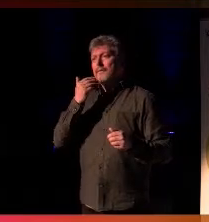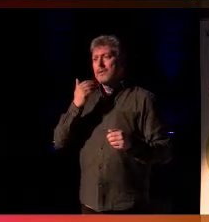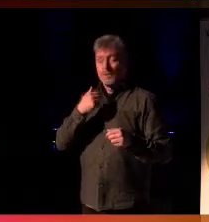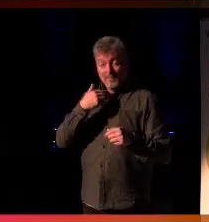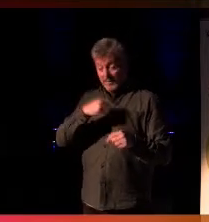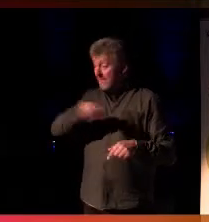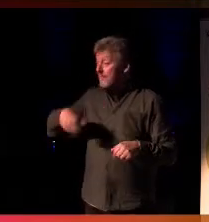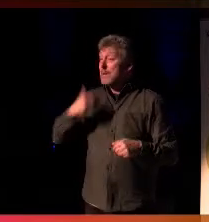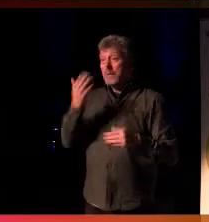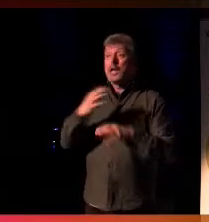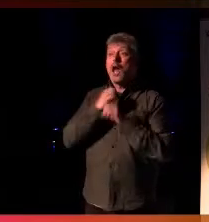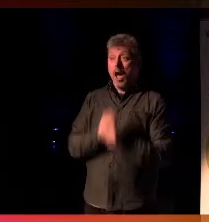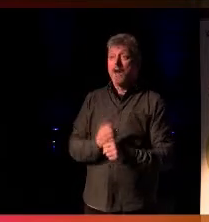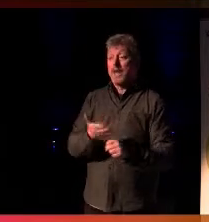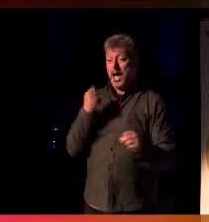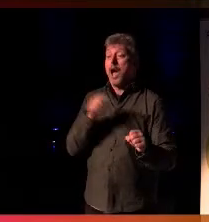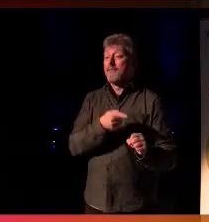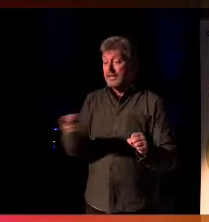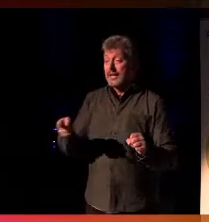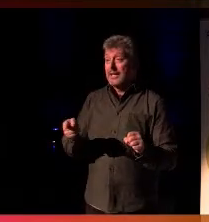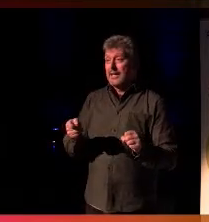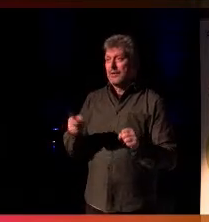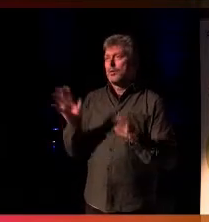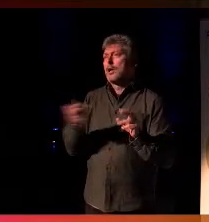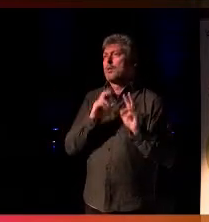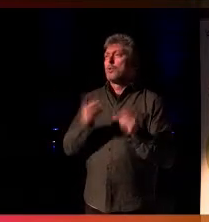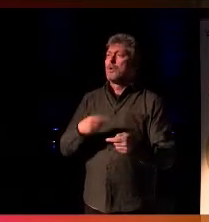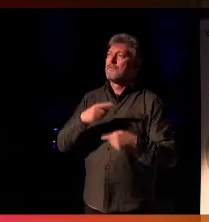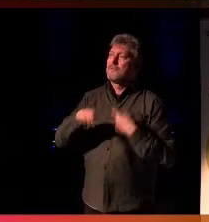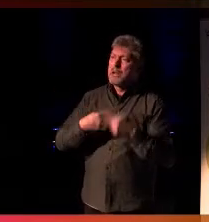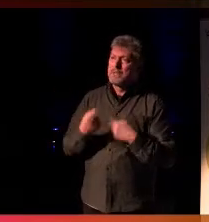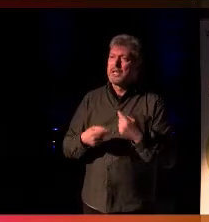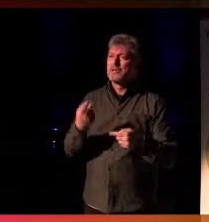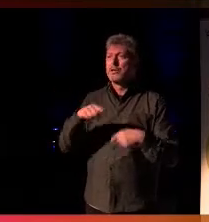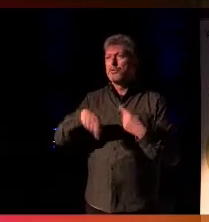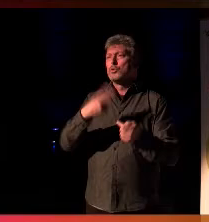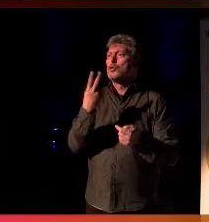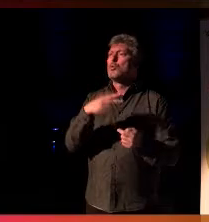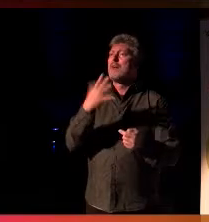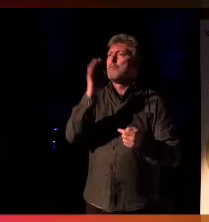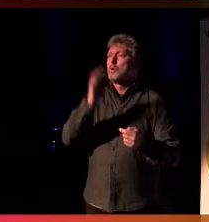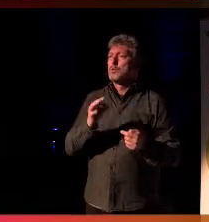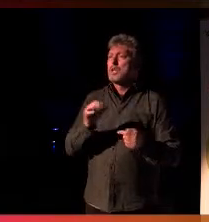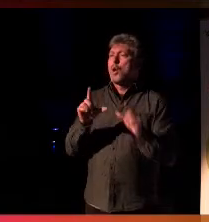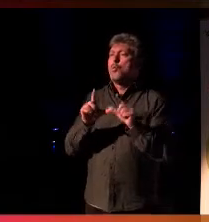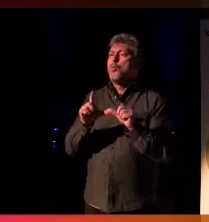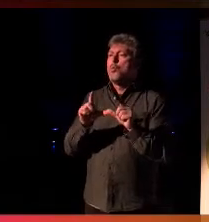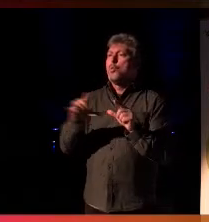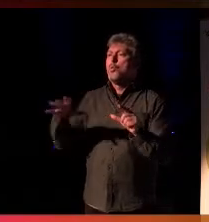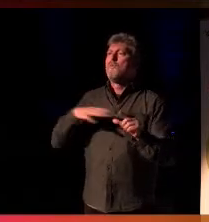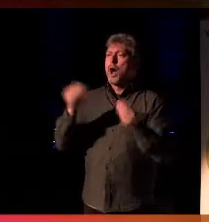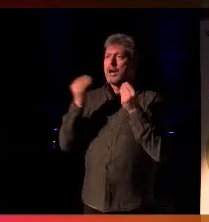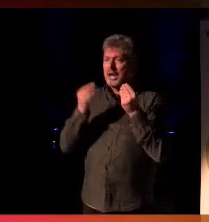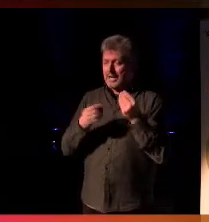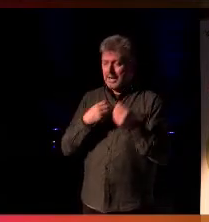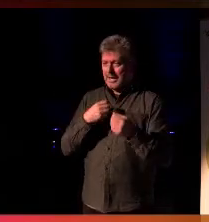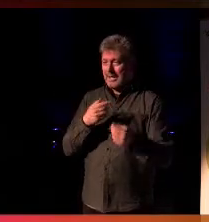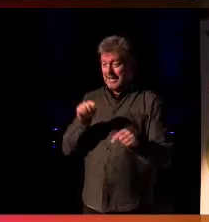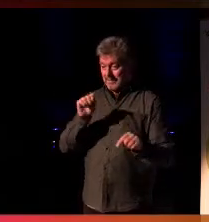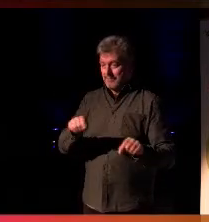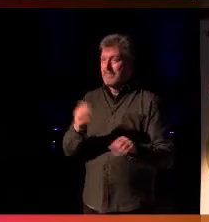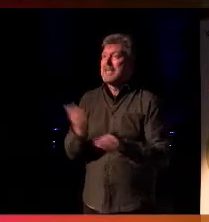avhengig av på en måte, og må ta i bruk. Vi har fremdeles om lag 25% som er ufaglærte i tjenestene. De gjør en viktig